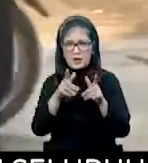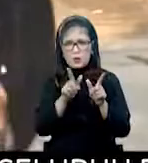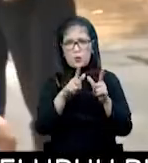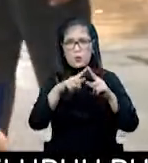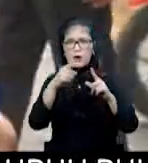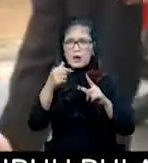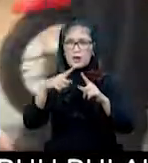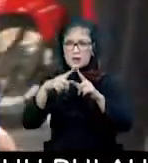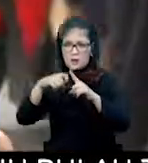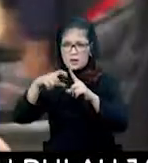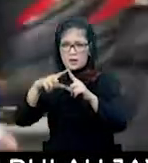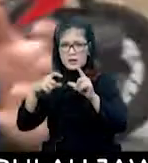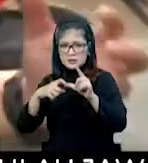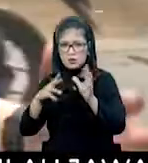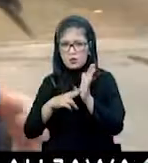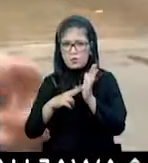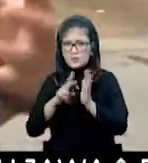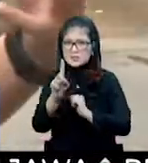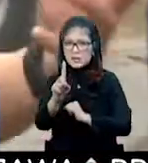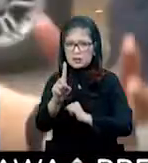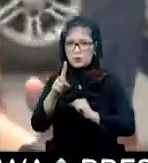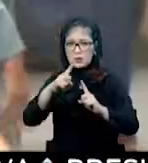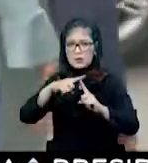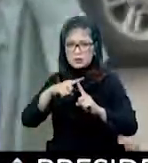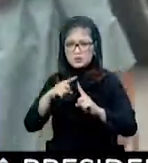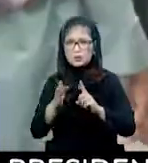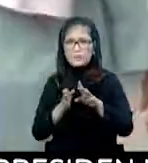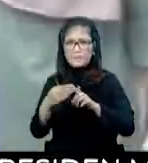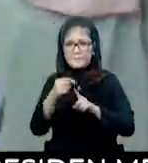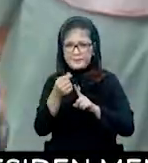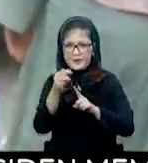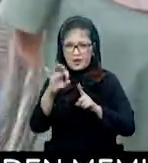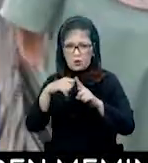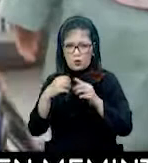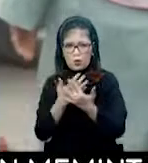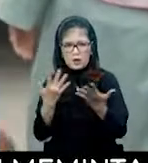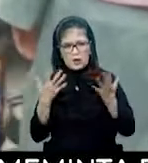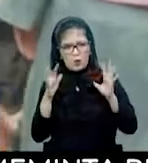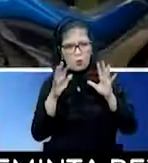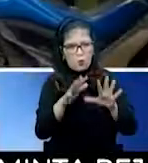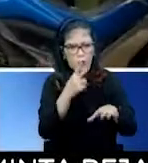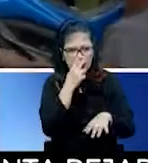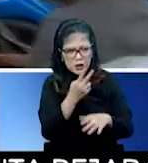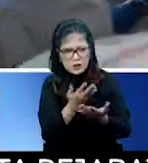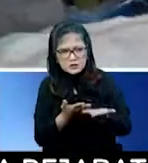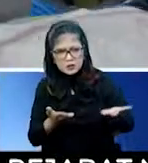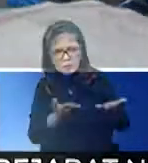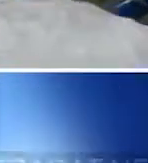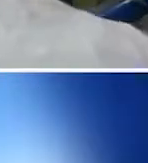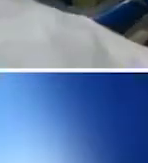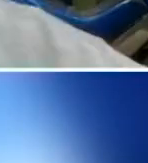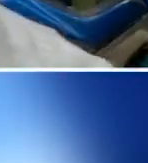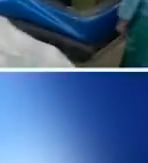1 Tanjung Priok Jakarta Utara dipadati oleh warga sekitar yang ingin melihat kondisi rumah pasca kebakaran.